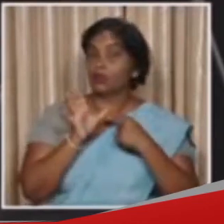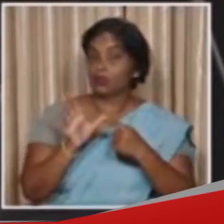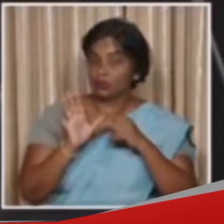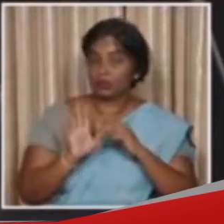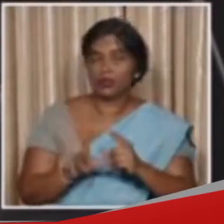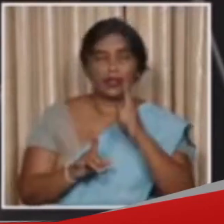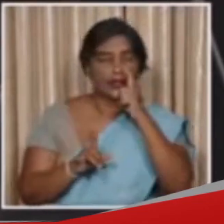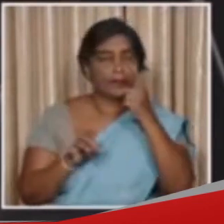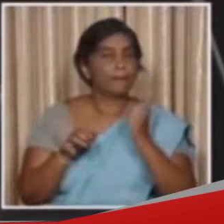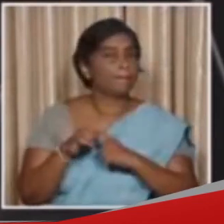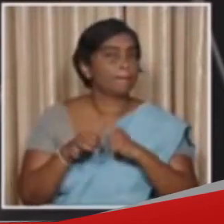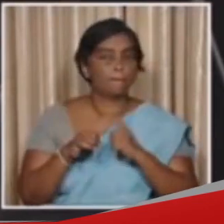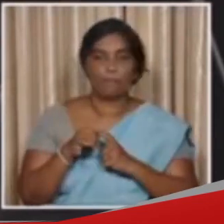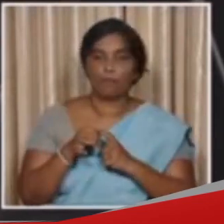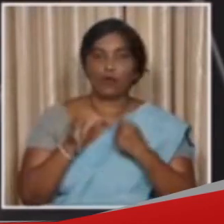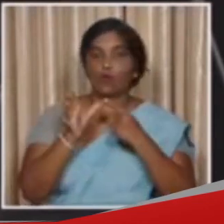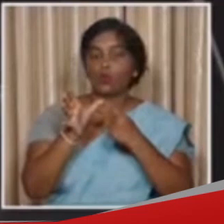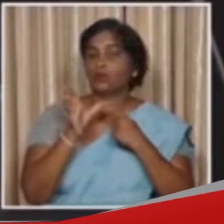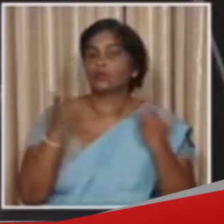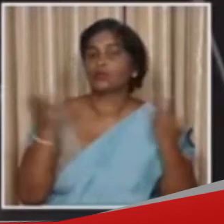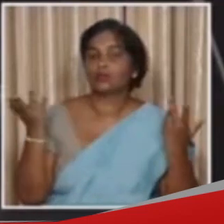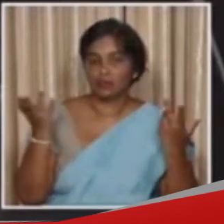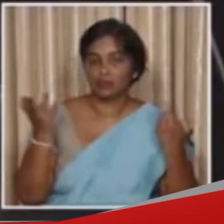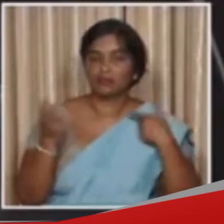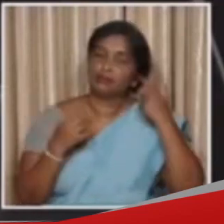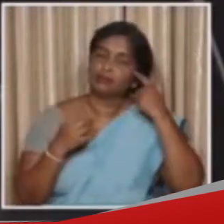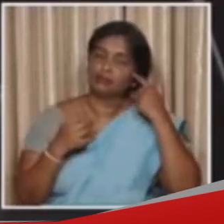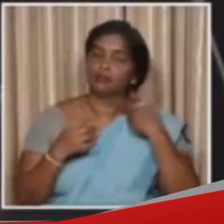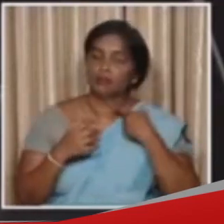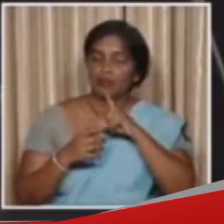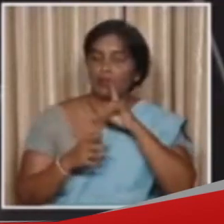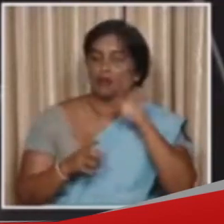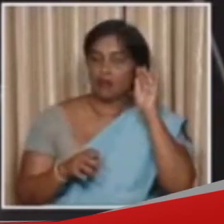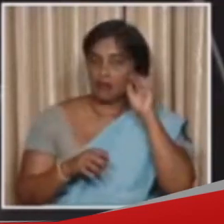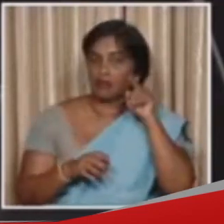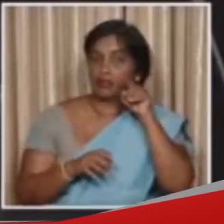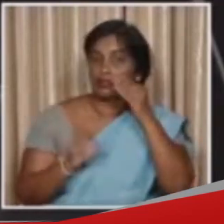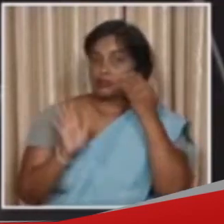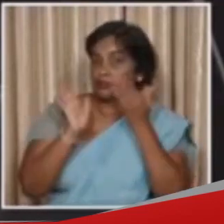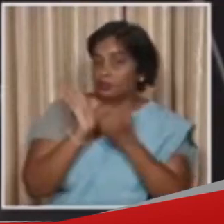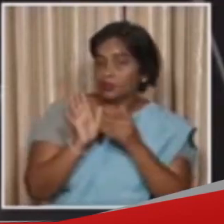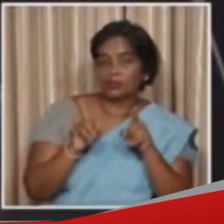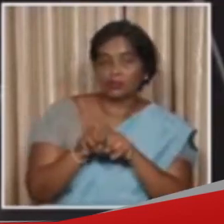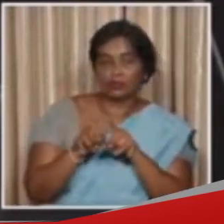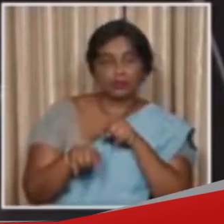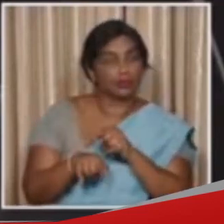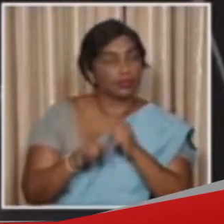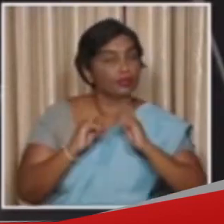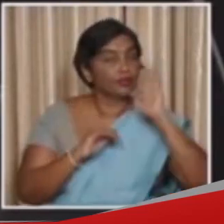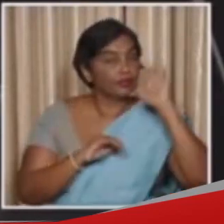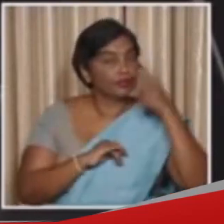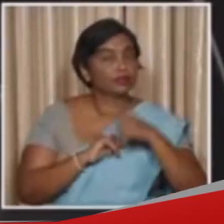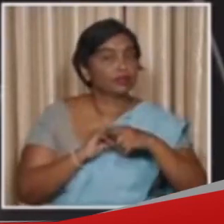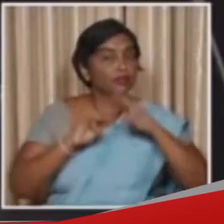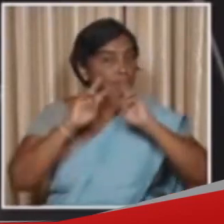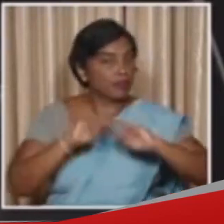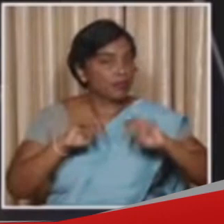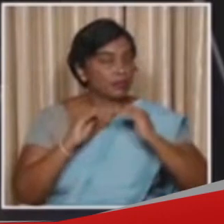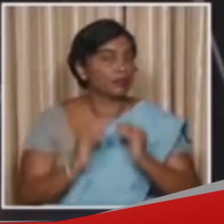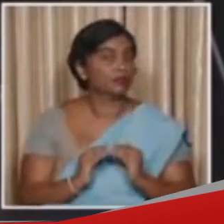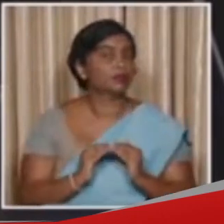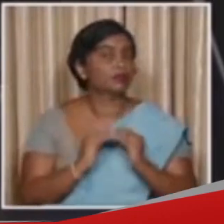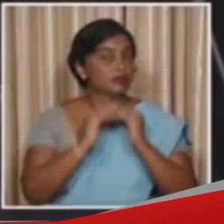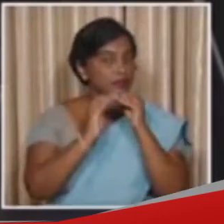එක ප්‍රශ්නයකටවත් උත්තර නැහැ කියන එකයි මම හිතන්නේ මම අහන්නේ ඔබ දකින විදියට මේ විශේෂයෙන්ම පරිේශන හා